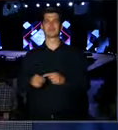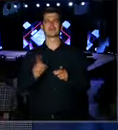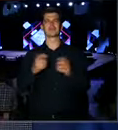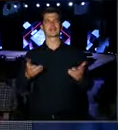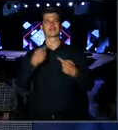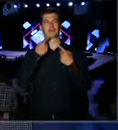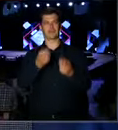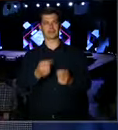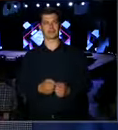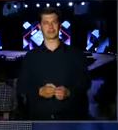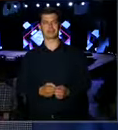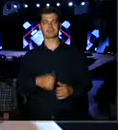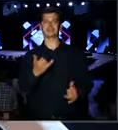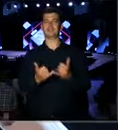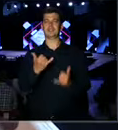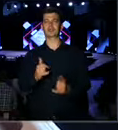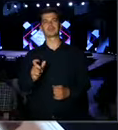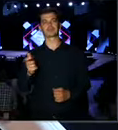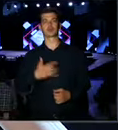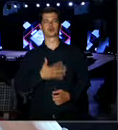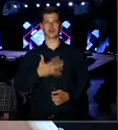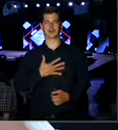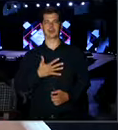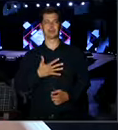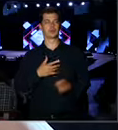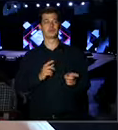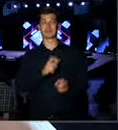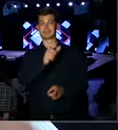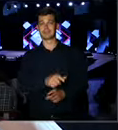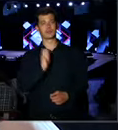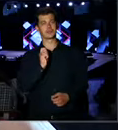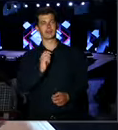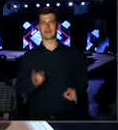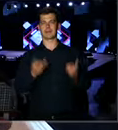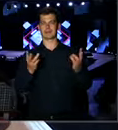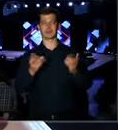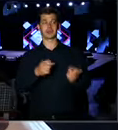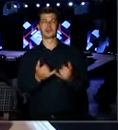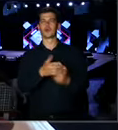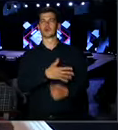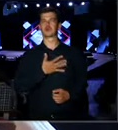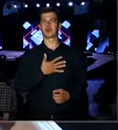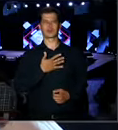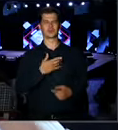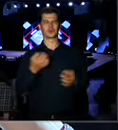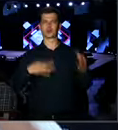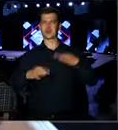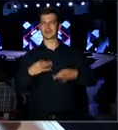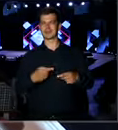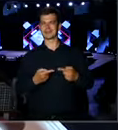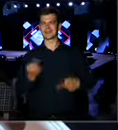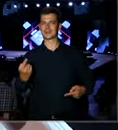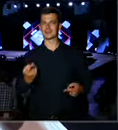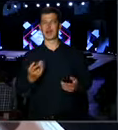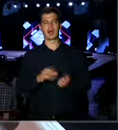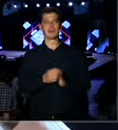że oczywiście, jeśli czuję, dla mnie klientka jest bardzo ważna, jeśli czuję, że to nie jest ta suknia,